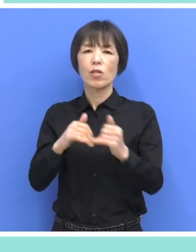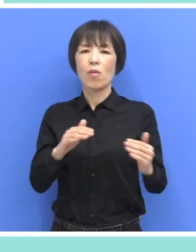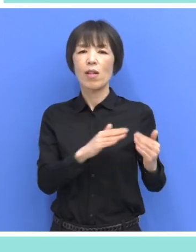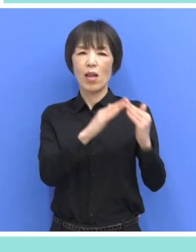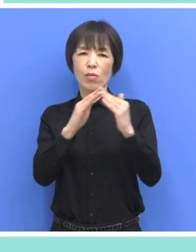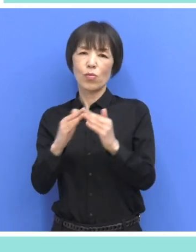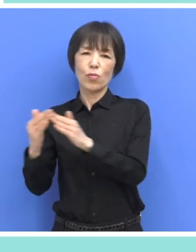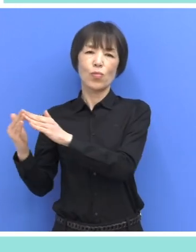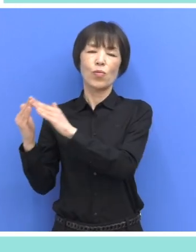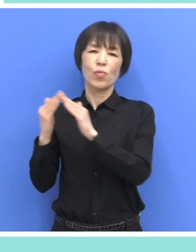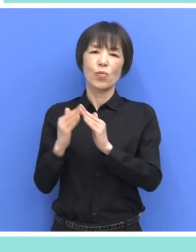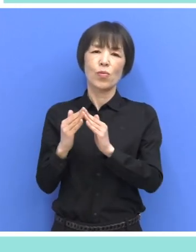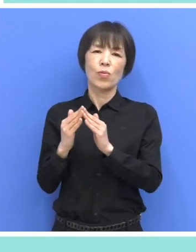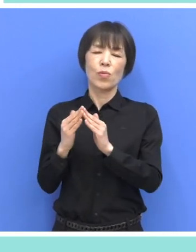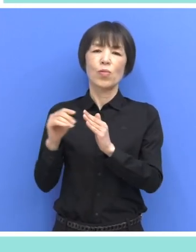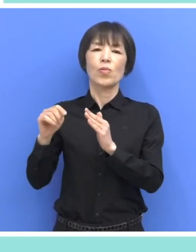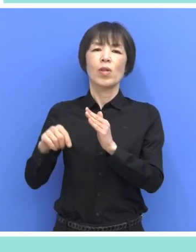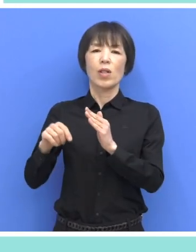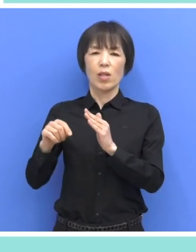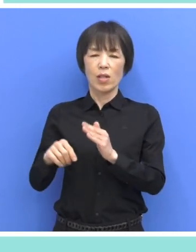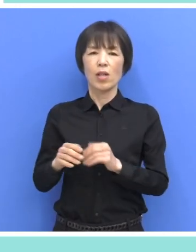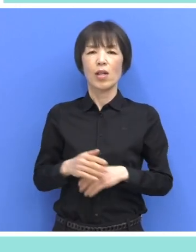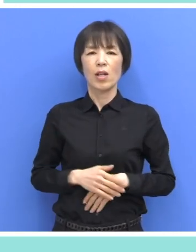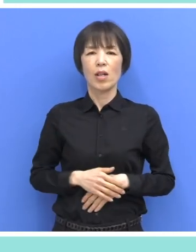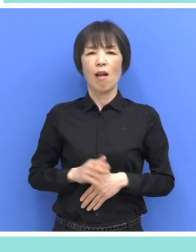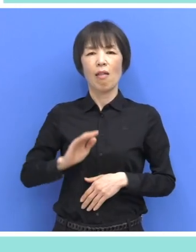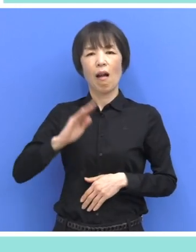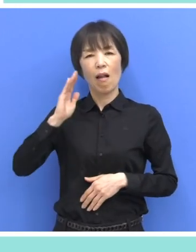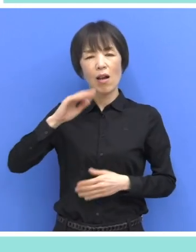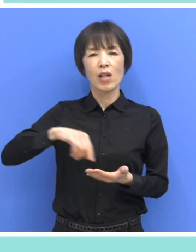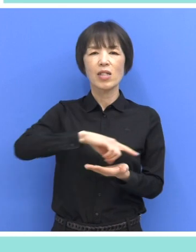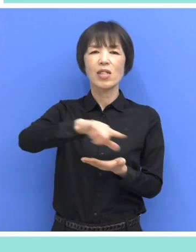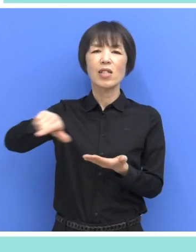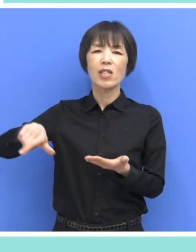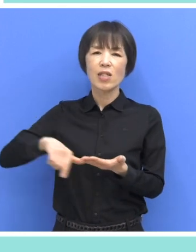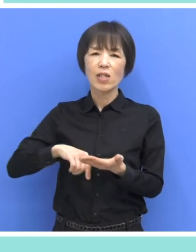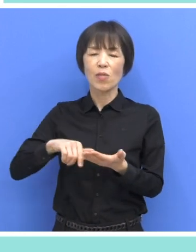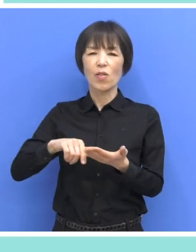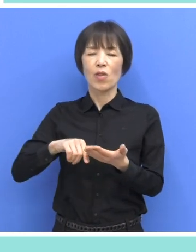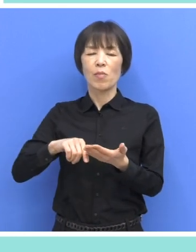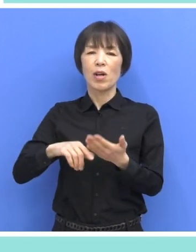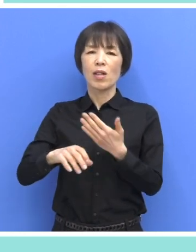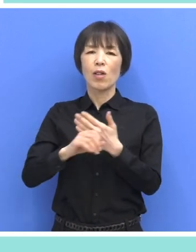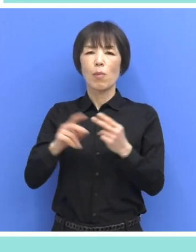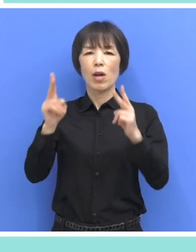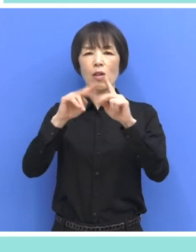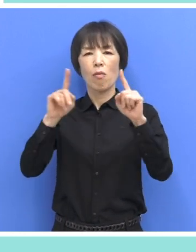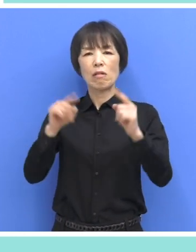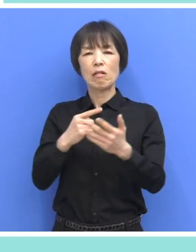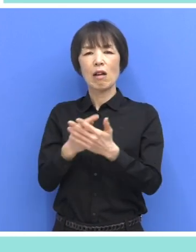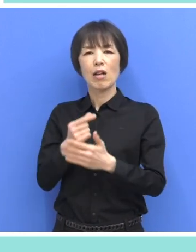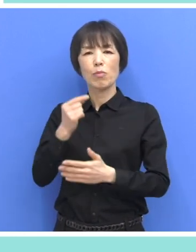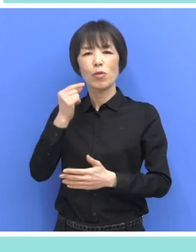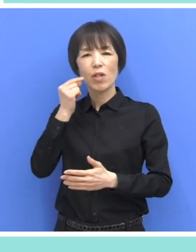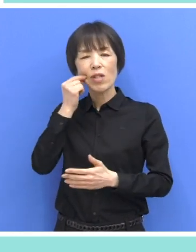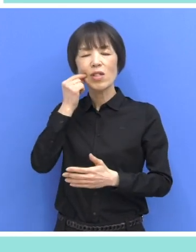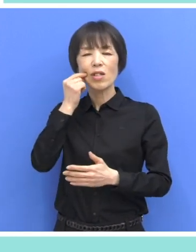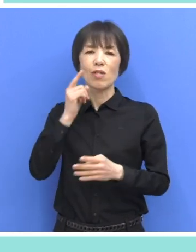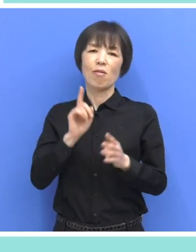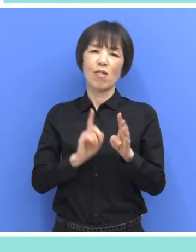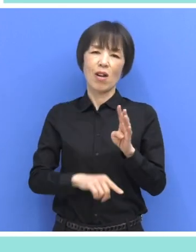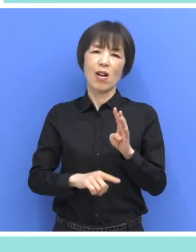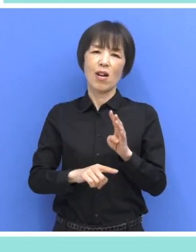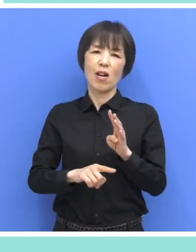転入してきている中で、なかなかこう地域コミュニティ、地域行事に参加をしていただけなかった